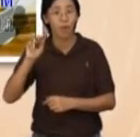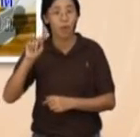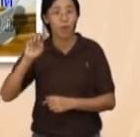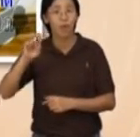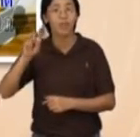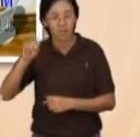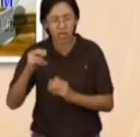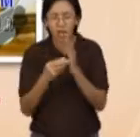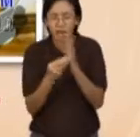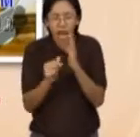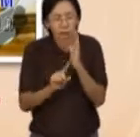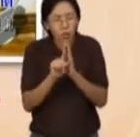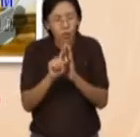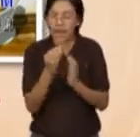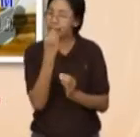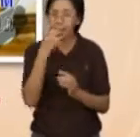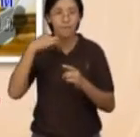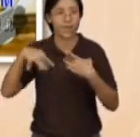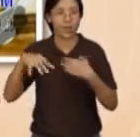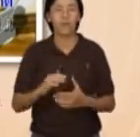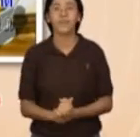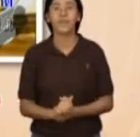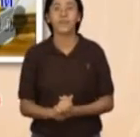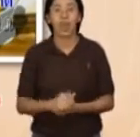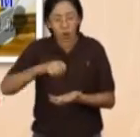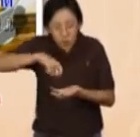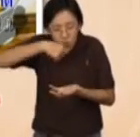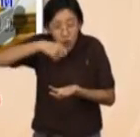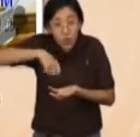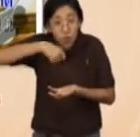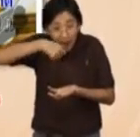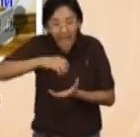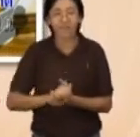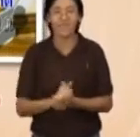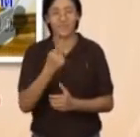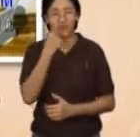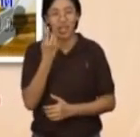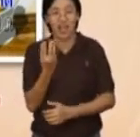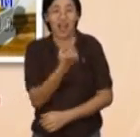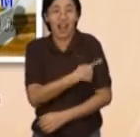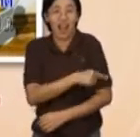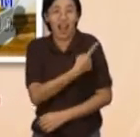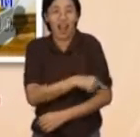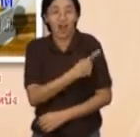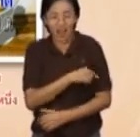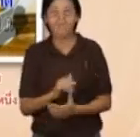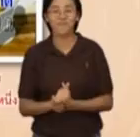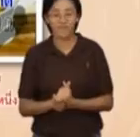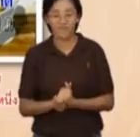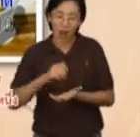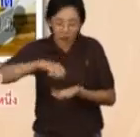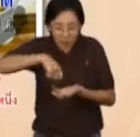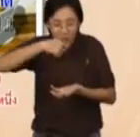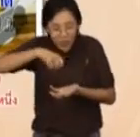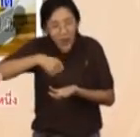ไขมันสูงนะคะแต่อย่างไรก็ตามในแกงนั้นเราก็ยังใช้หอมใหญ่นะคะซึ่งเป็นเครื่องชูรสโดยธรรมช